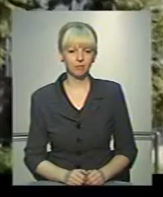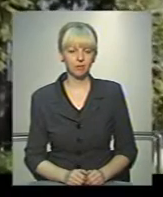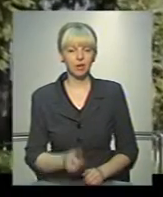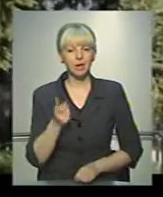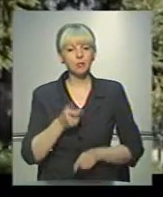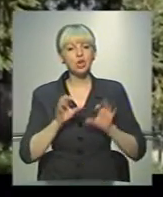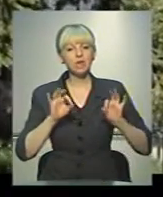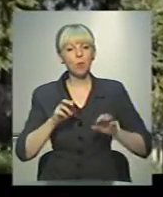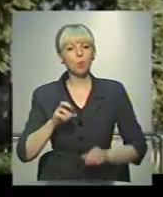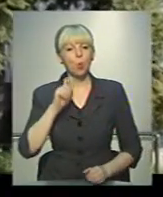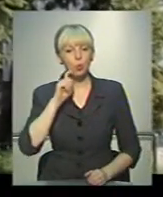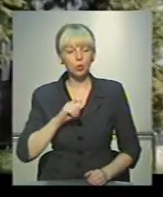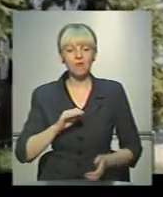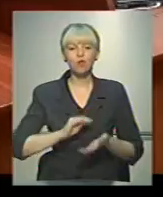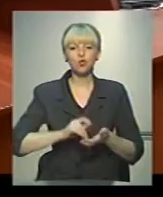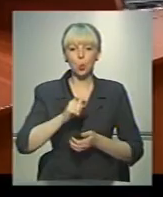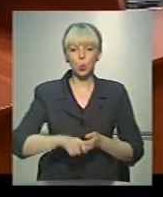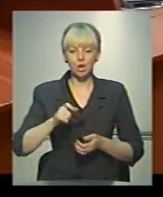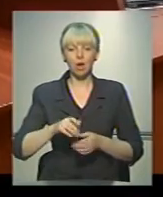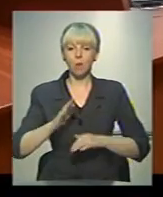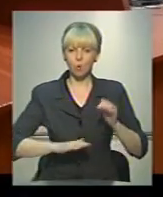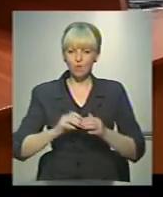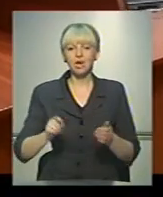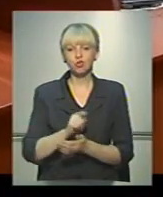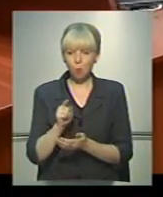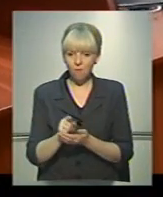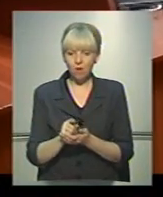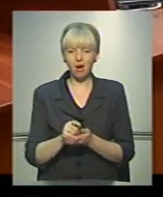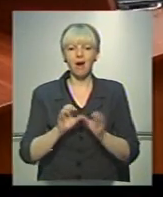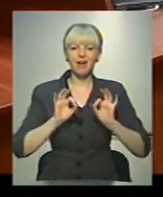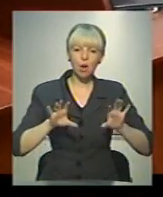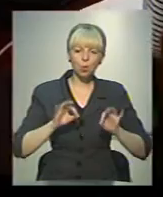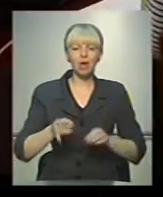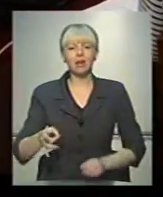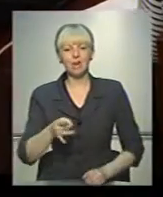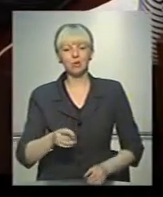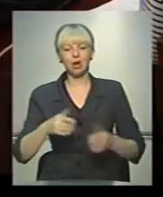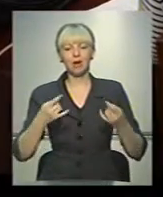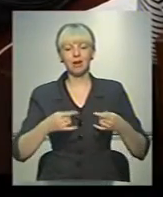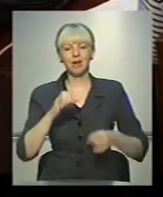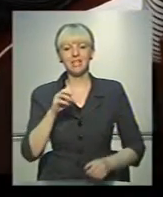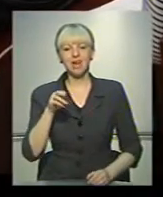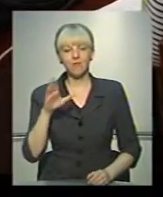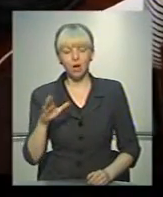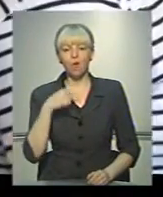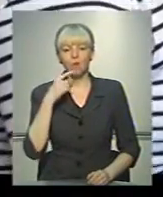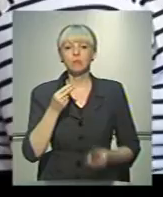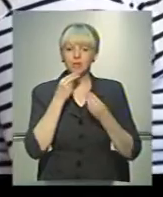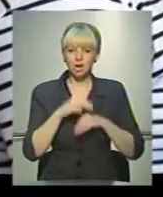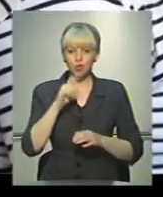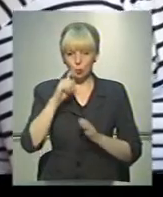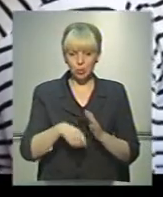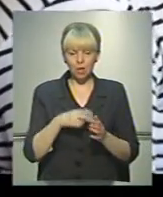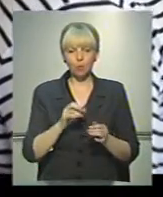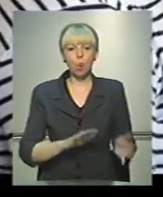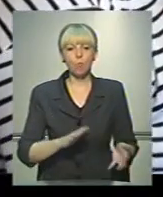Більше інформації про Україну у журналістів. Професія зобов'язує. Репортери регіонального каналу СТВ кажуть, аби краще